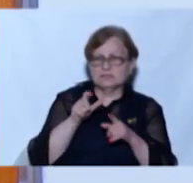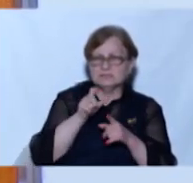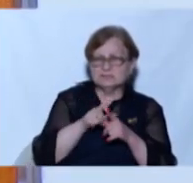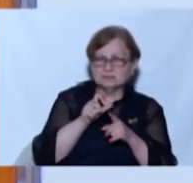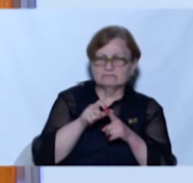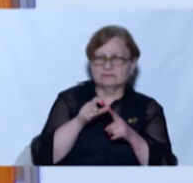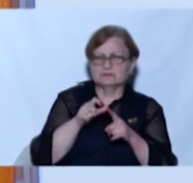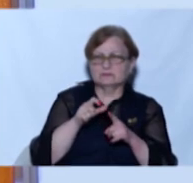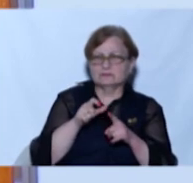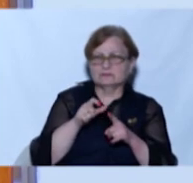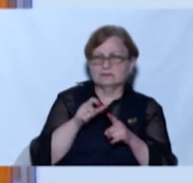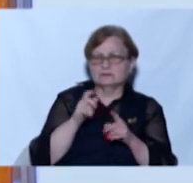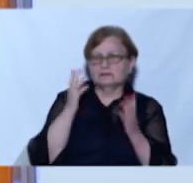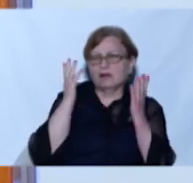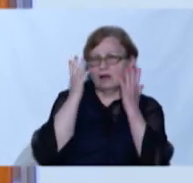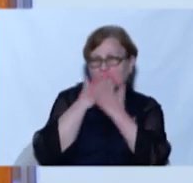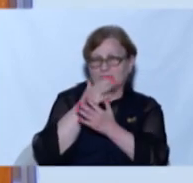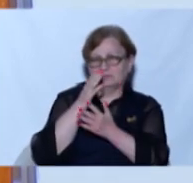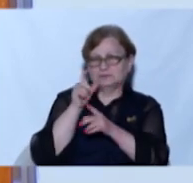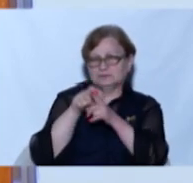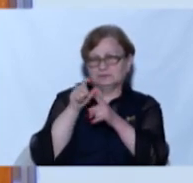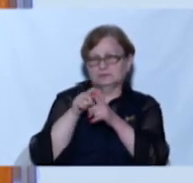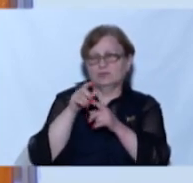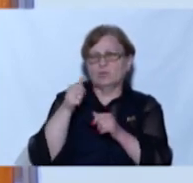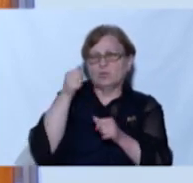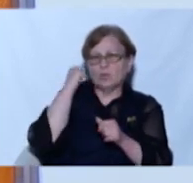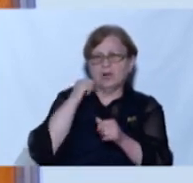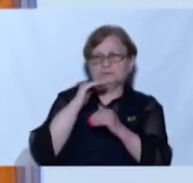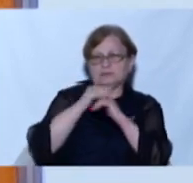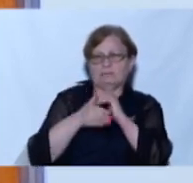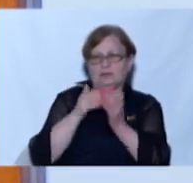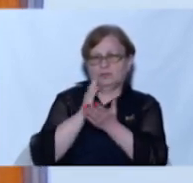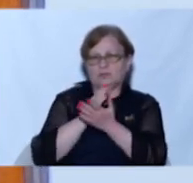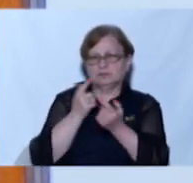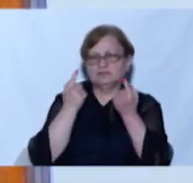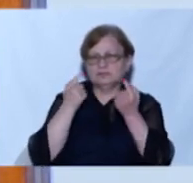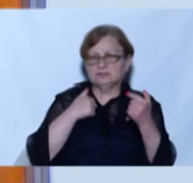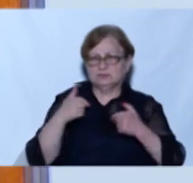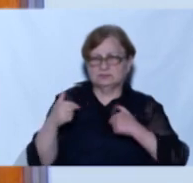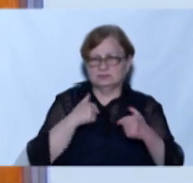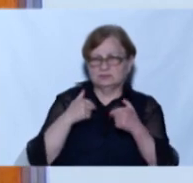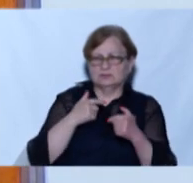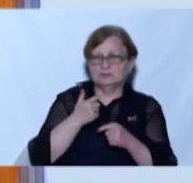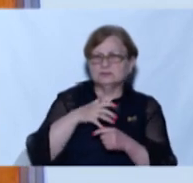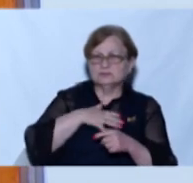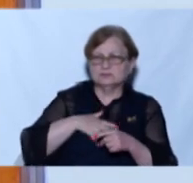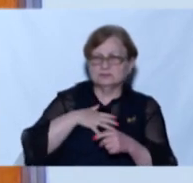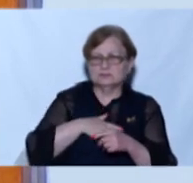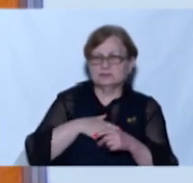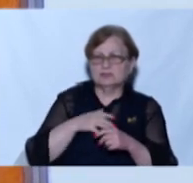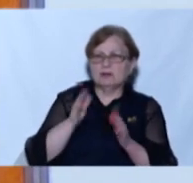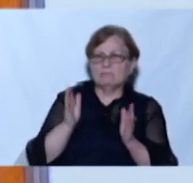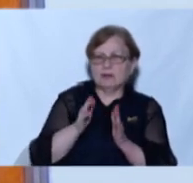სიტყვიერი, ხიბლის უკან უზარმაზარი ადამიანური ტკივილი, დიდი გოდების პატარა